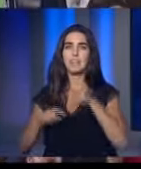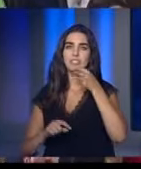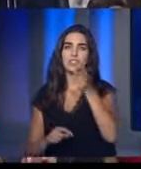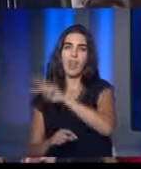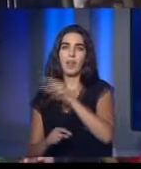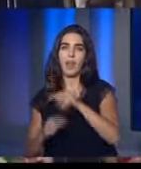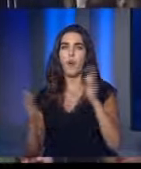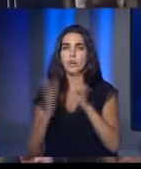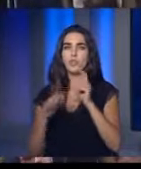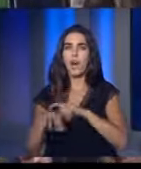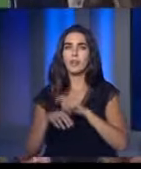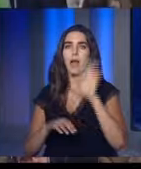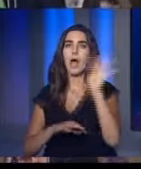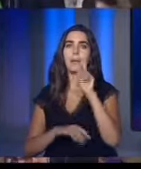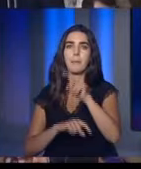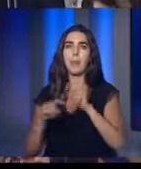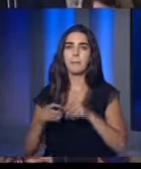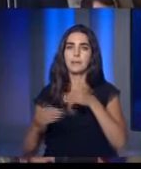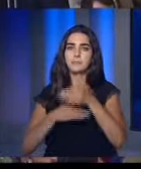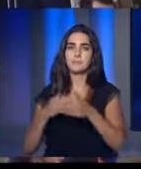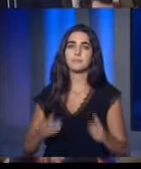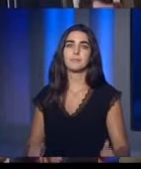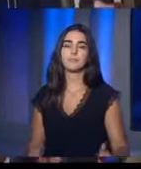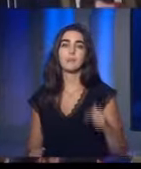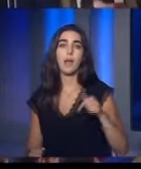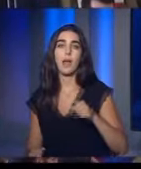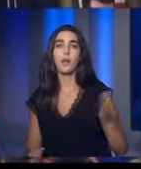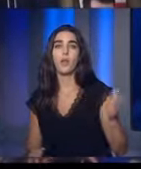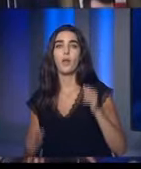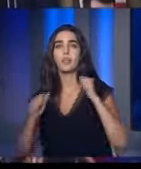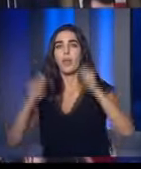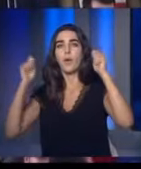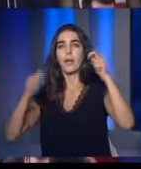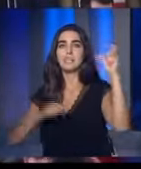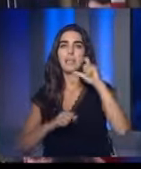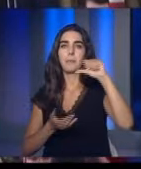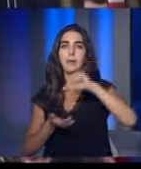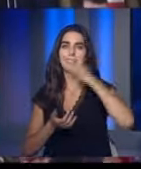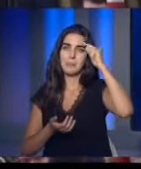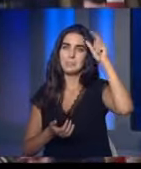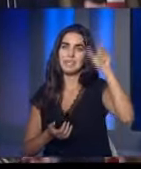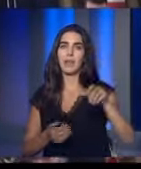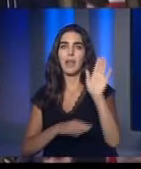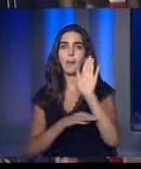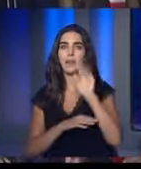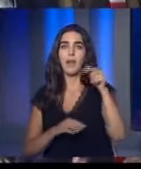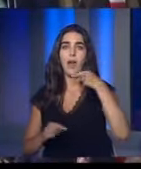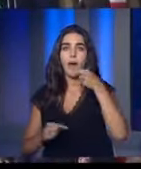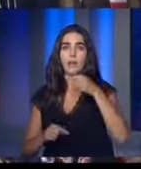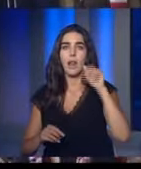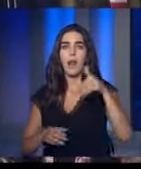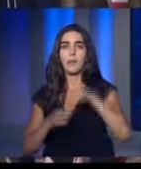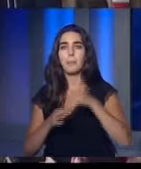شعبي أقل من المتوقع وصل إلى 40%. وكان مرشد الثورة الإسلامية السيد علي خامنئي اعتبر أن